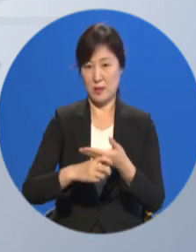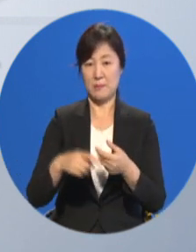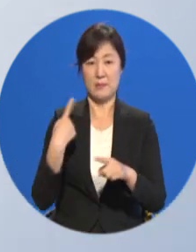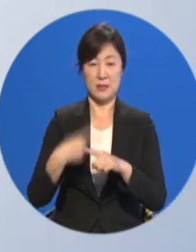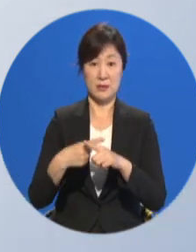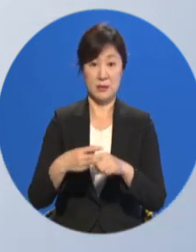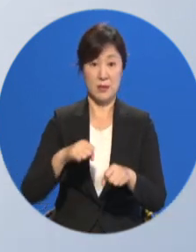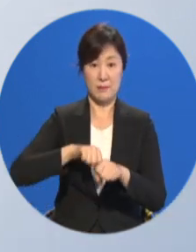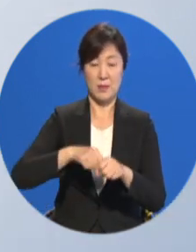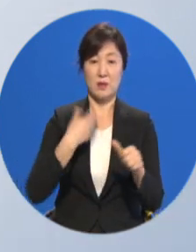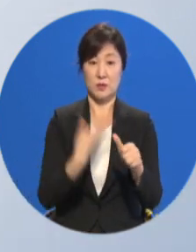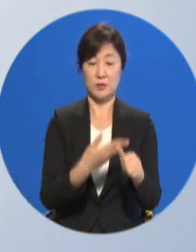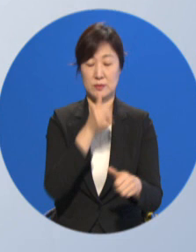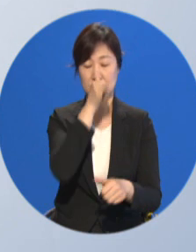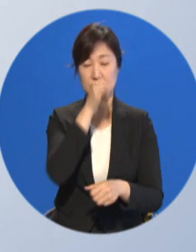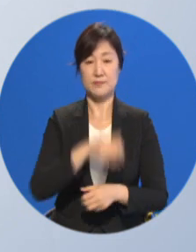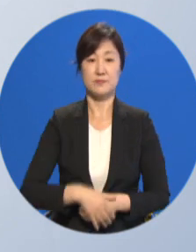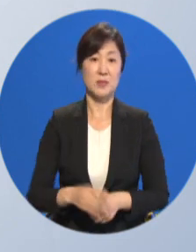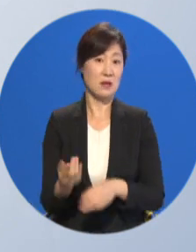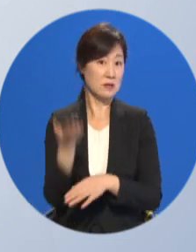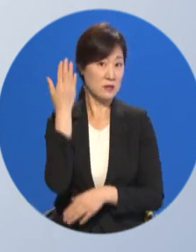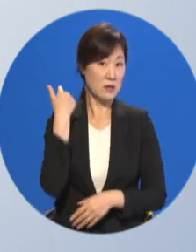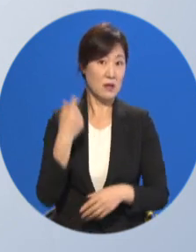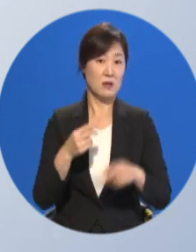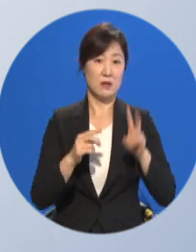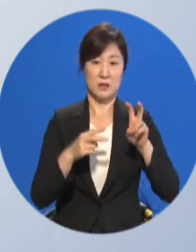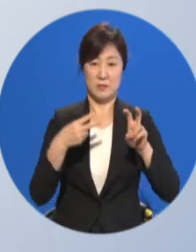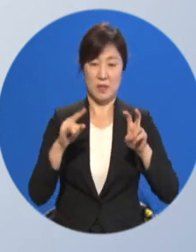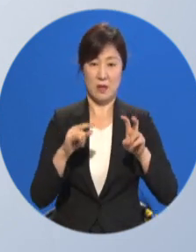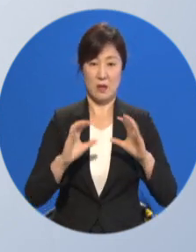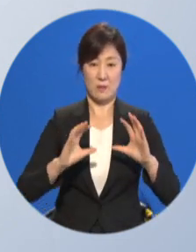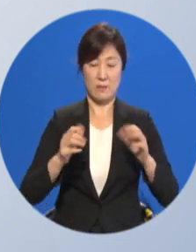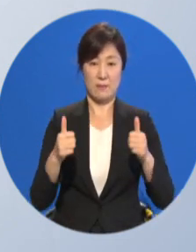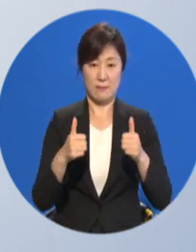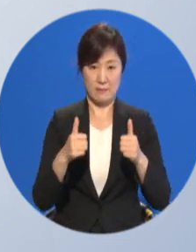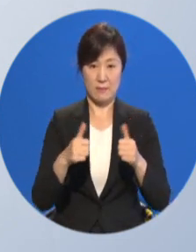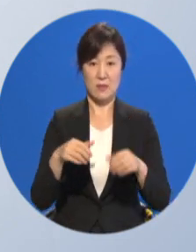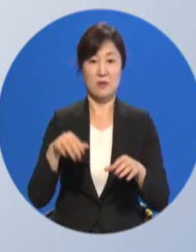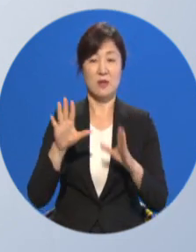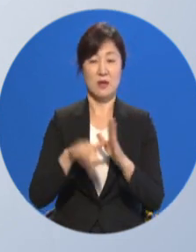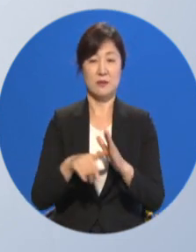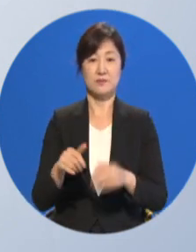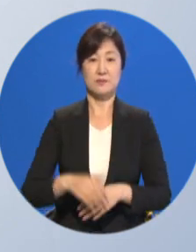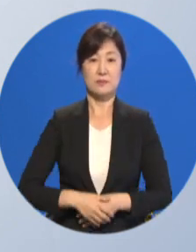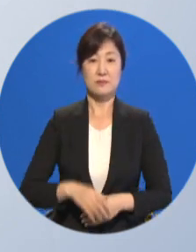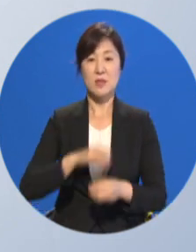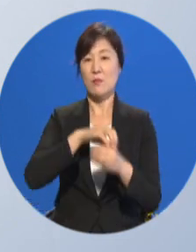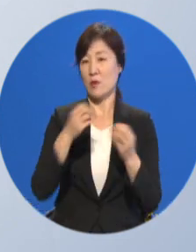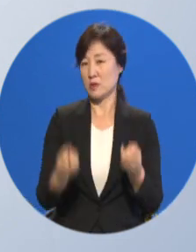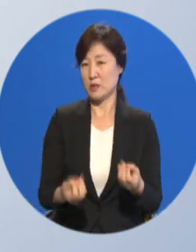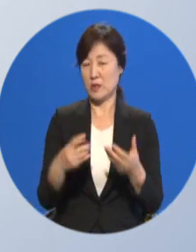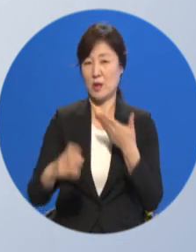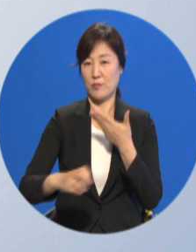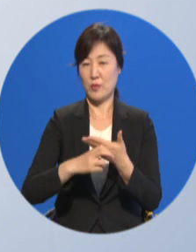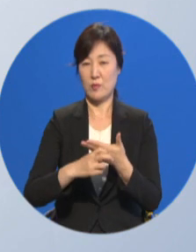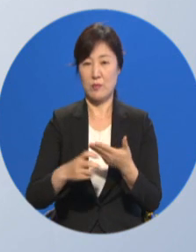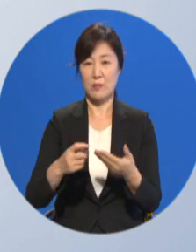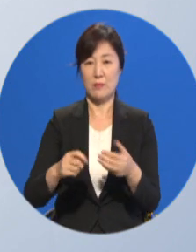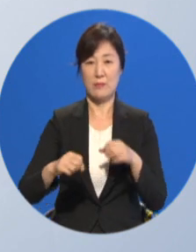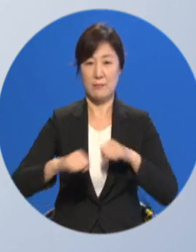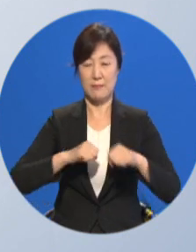있습니다 지난 20대 총선을 전후로 이루어진 명절 기란 단속에서 적지 않은 불법 사례가 적발된 것도